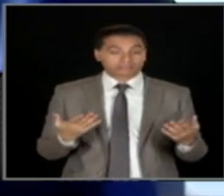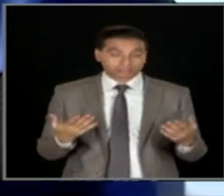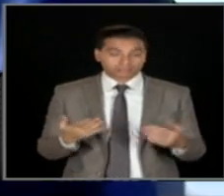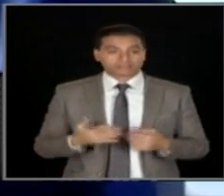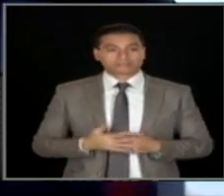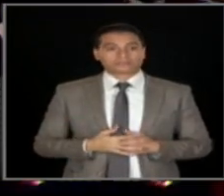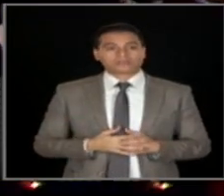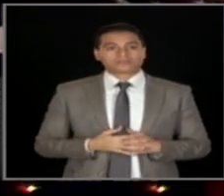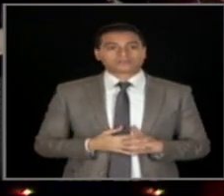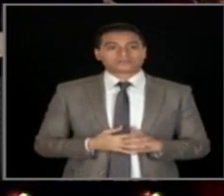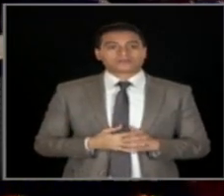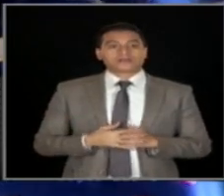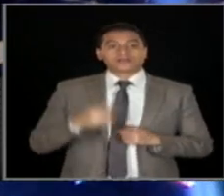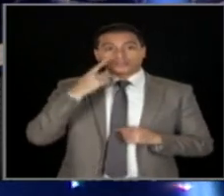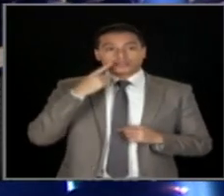إجابة خاطئة.